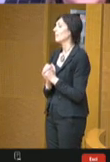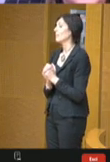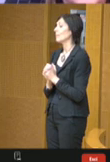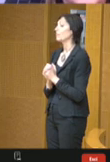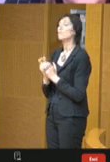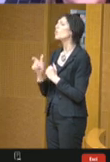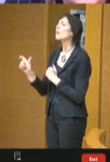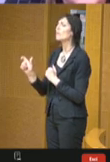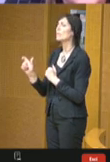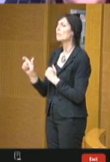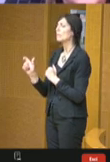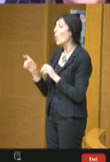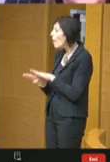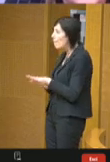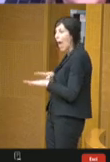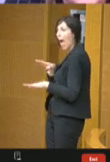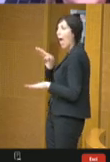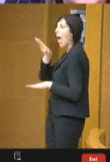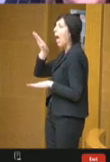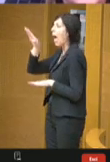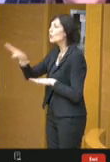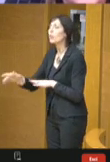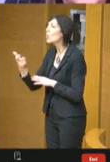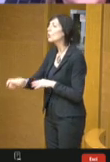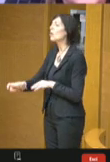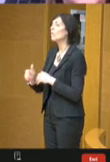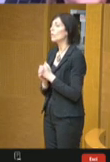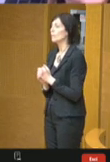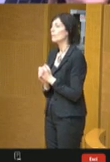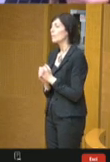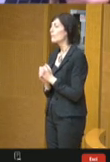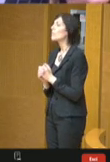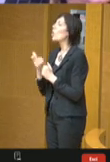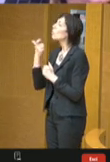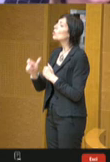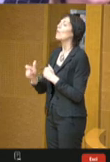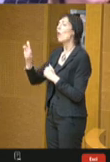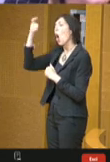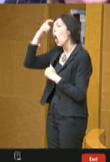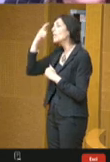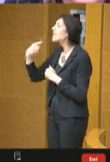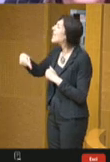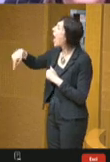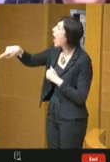Perché ha fatto un passo gigantesco? Perché ha reso vincolante per gli Stati la